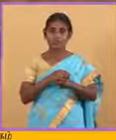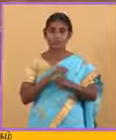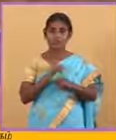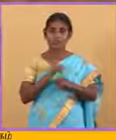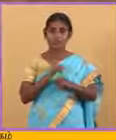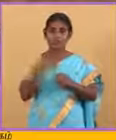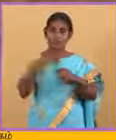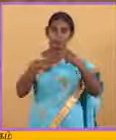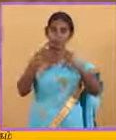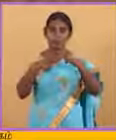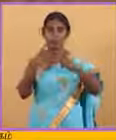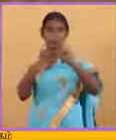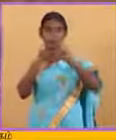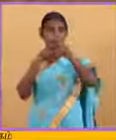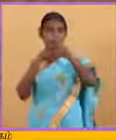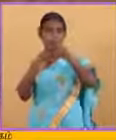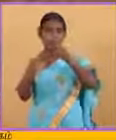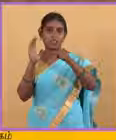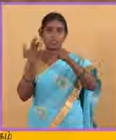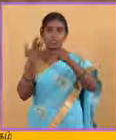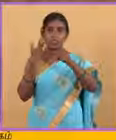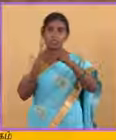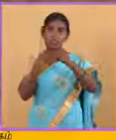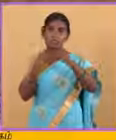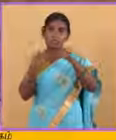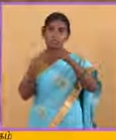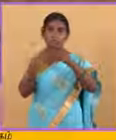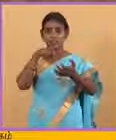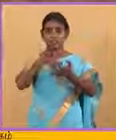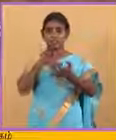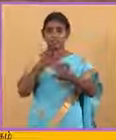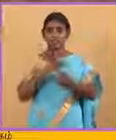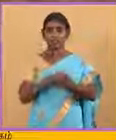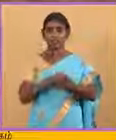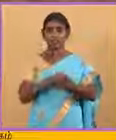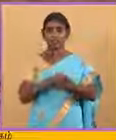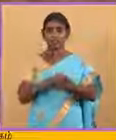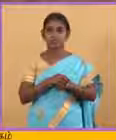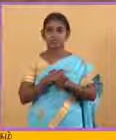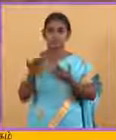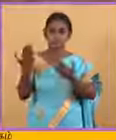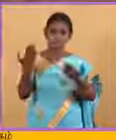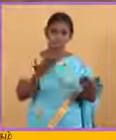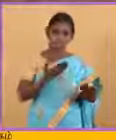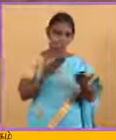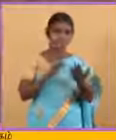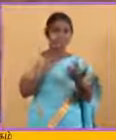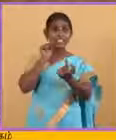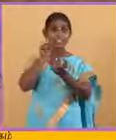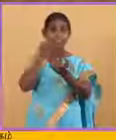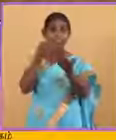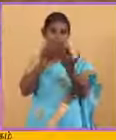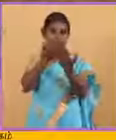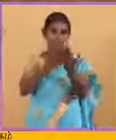கூப்பிடுறாங்க. அப்படி கூப்பிடும்போது அவர் போகிறார். அங்கே போன உடனே அழைப்புதலை பார்க்குறாரு. அழைப்புதலை பார்த்துட்டு, ஆ, தனித்தமிழாக